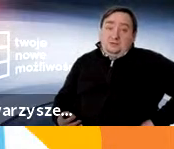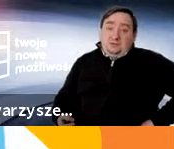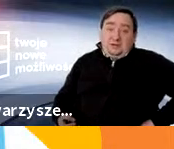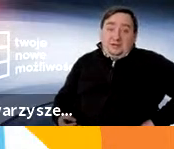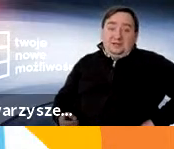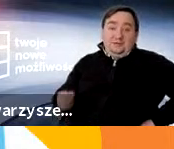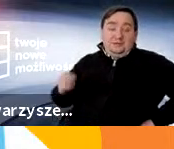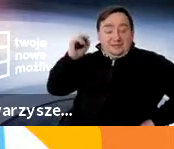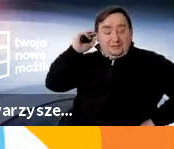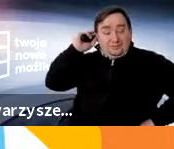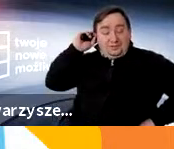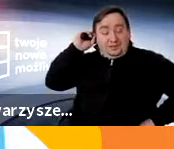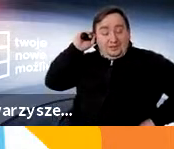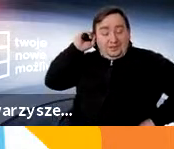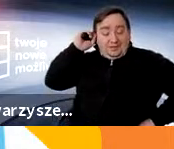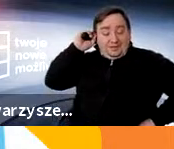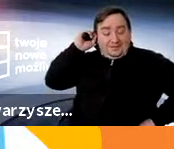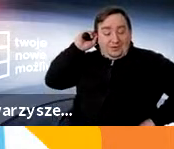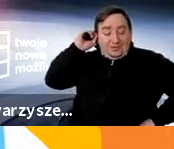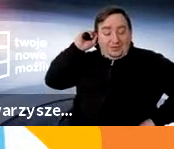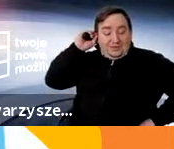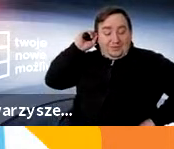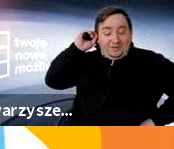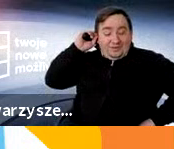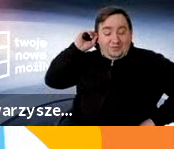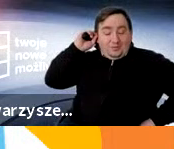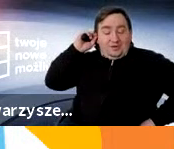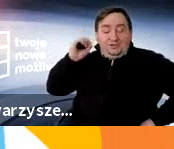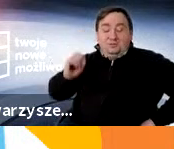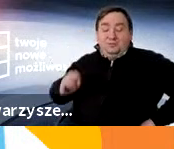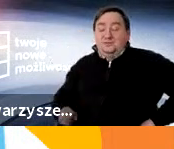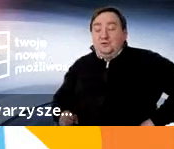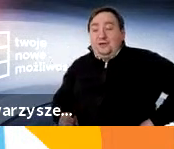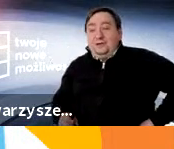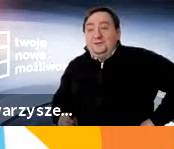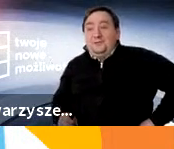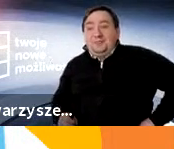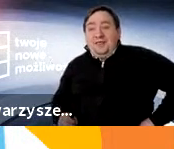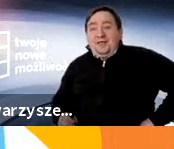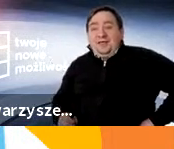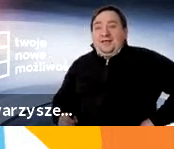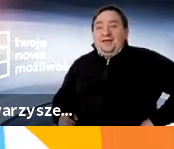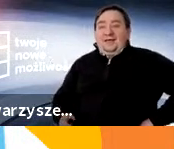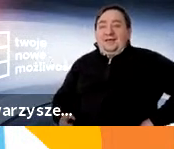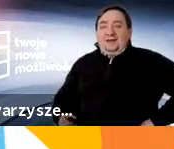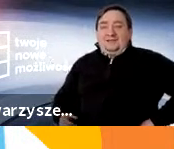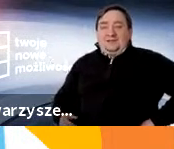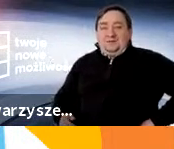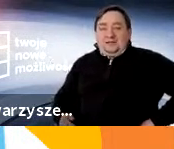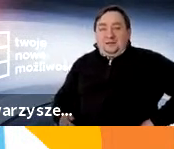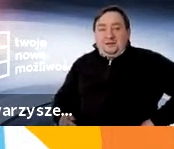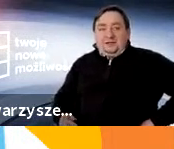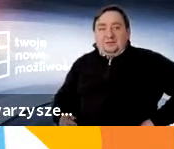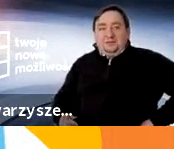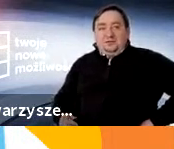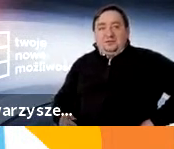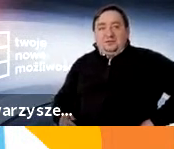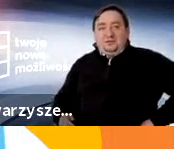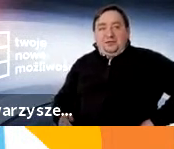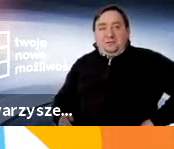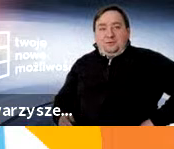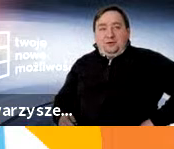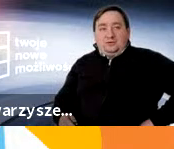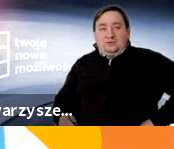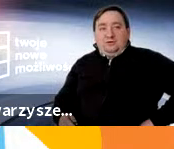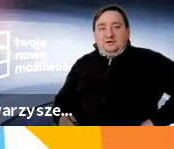jest kultura akademicka, na której załamaniem boleliśmy wczoraj, ale żeby jak najbardziej przybliżyć